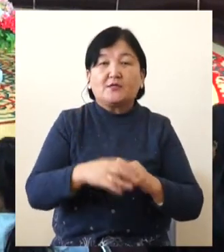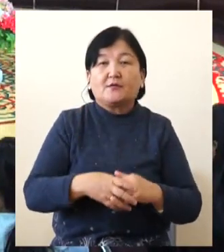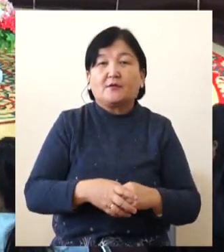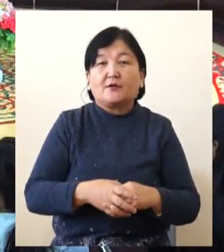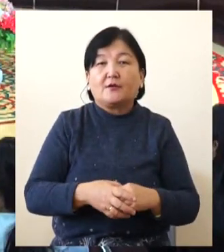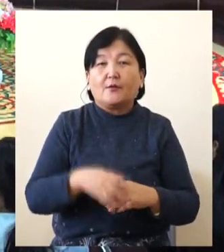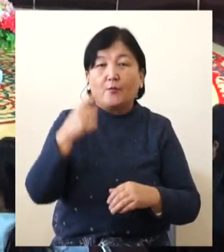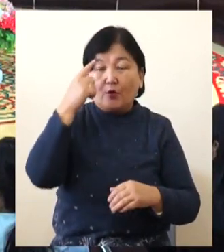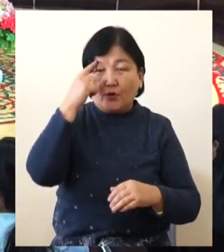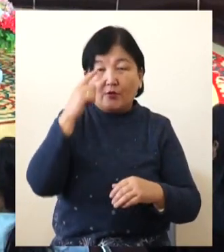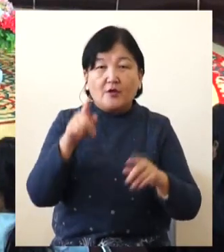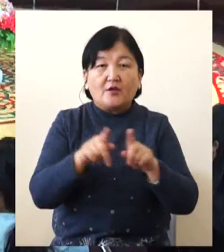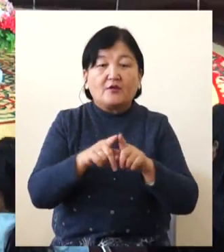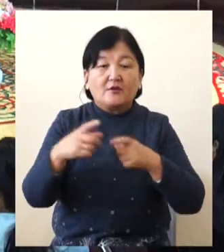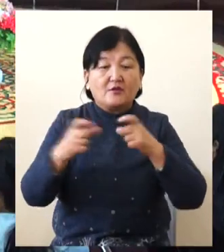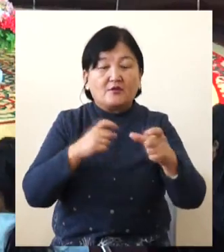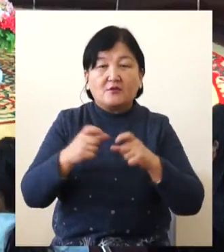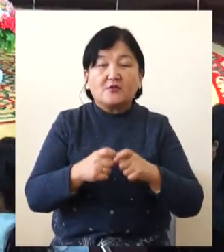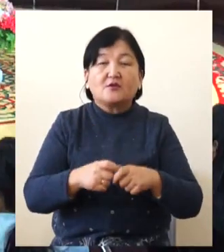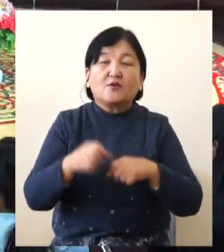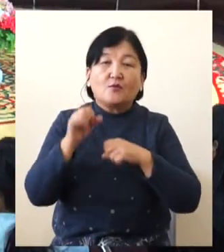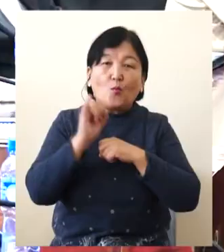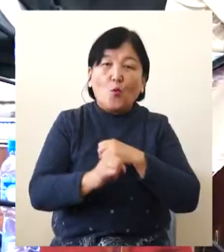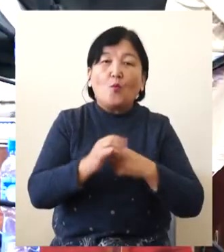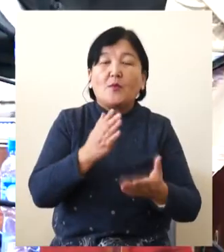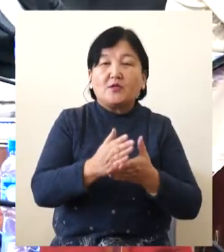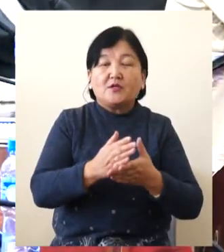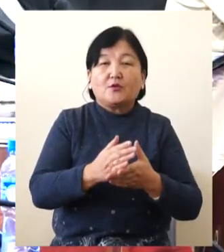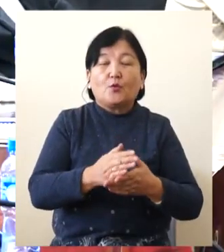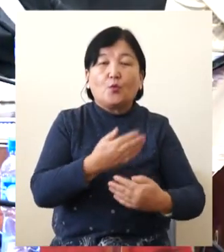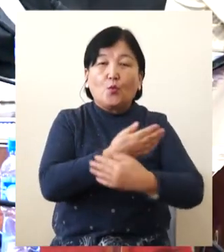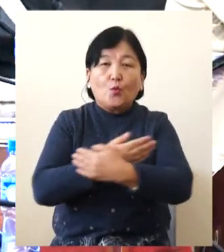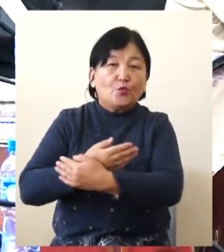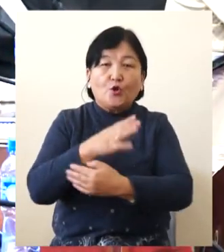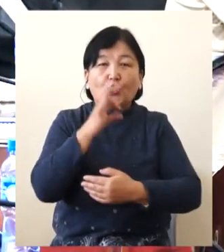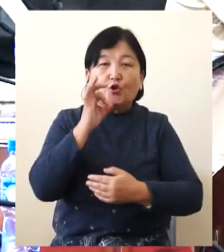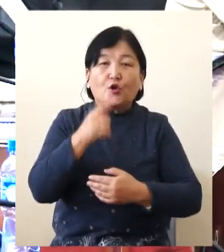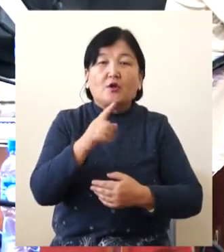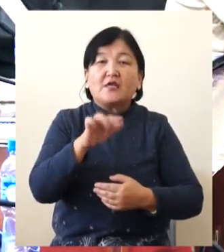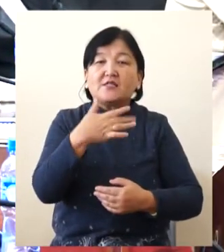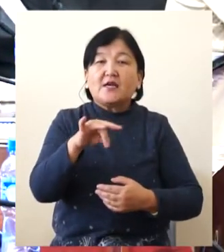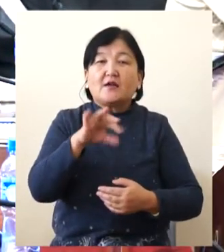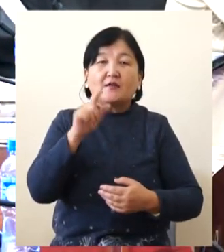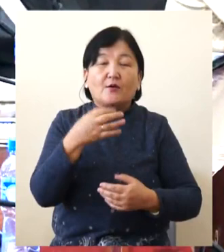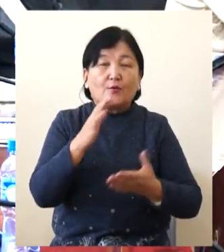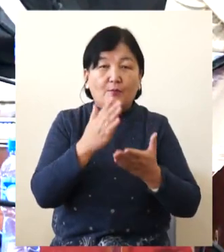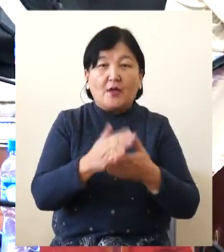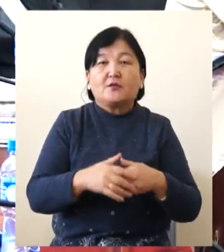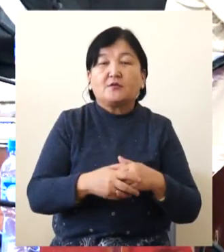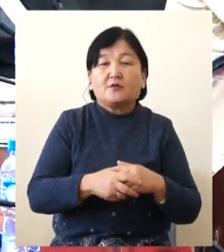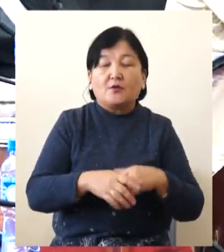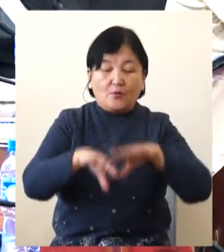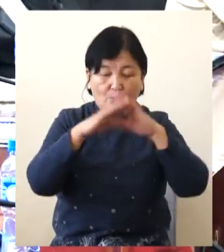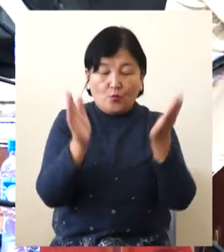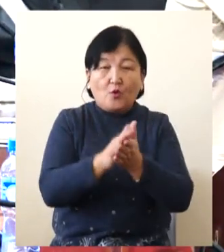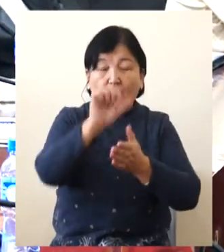шиг эдийн засгийн муу болоход ингээд одоо хүүхд тамаа хязгаарлахгүй ингэ чамаагүй ингээ асуудлаа тэгээд биднээс одоо